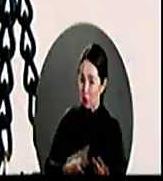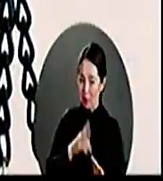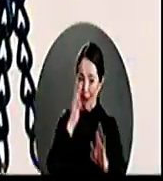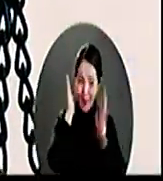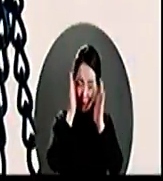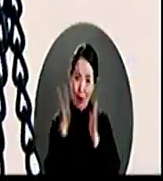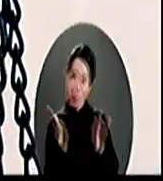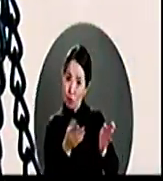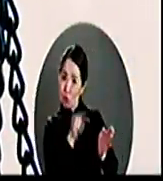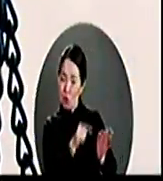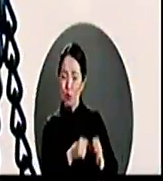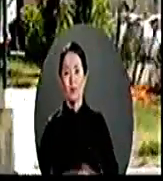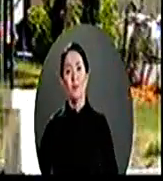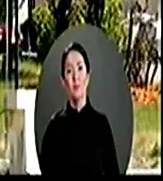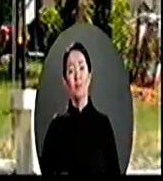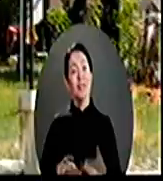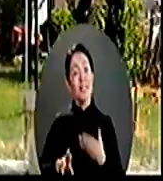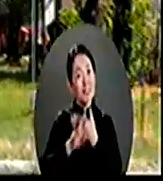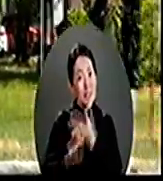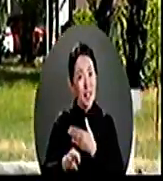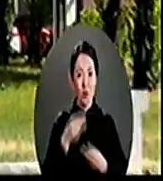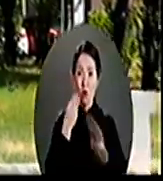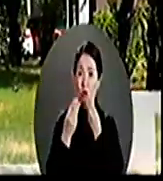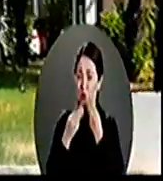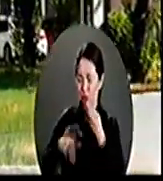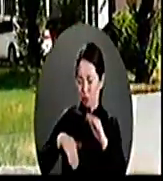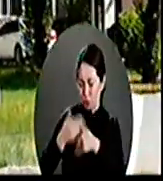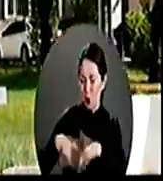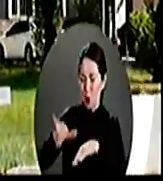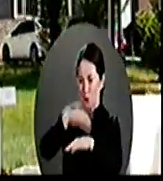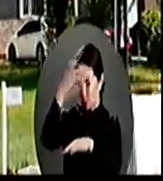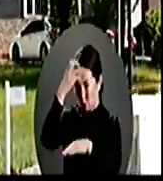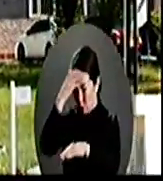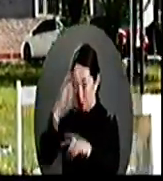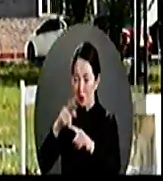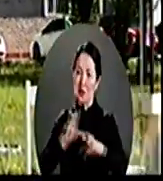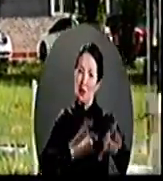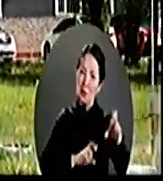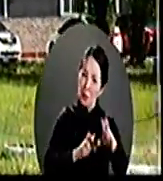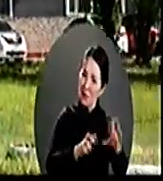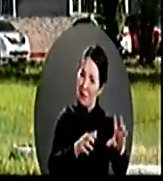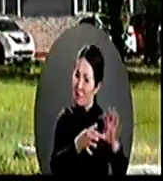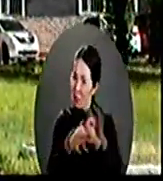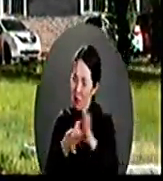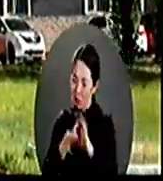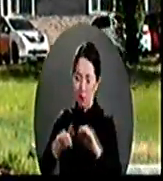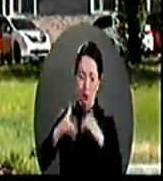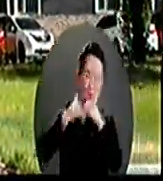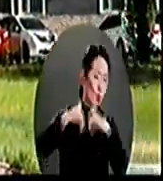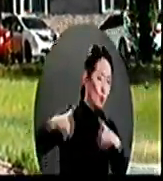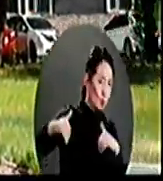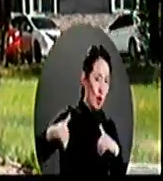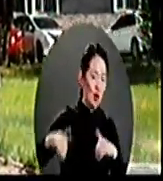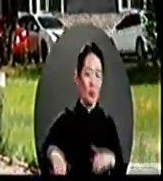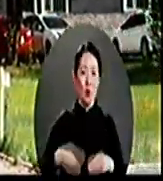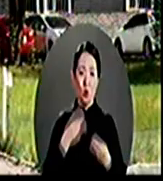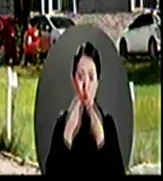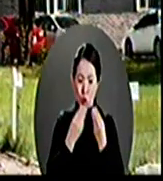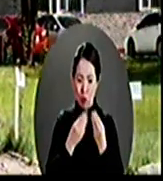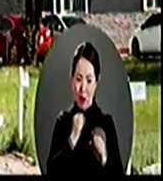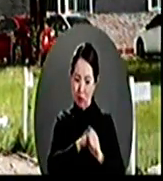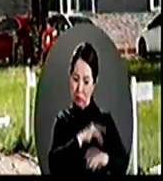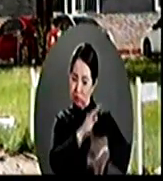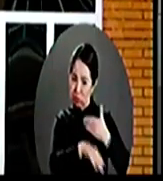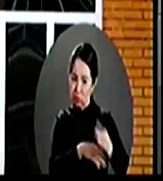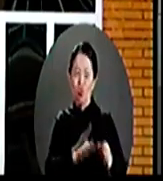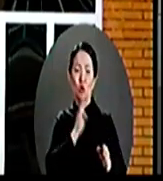сануулж байгаа нэг хэлбэр болох юм. Цаашлаад шүүх засаглалыг улс төр бизнесийн явц суу бүлгийн ашиг сонирхлоос ангид олгож шүүхийн